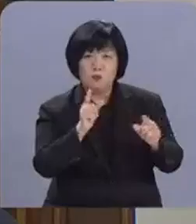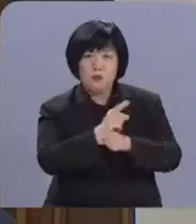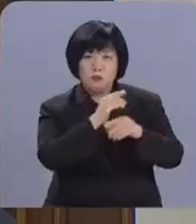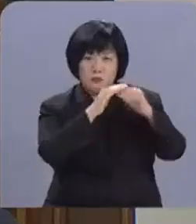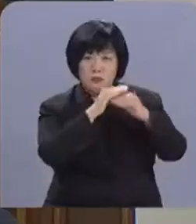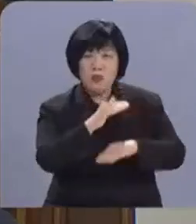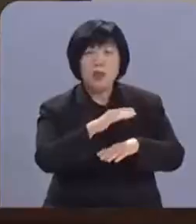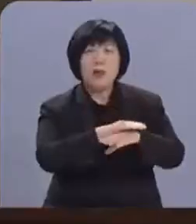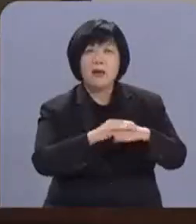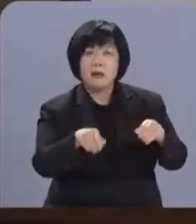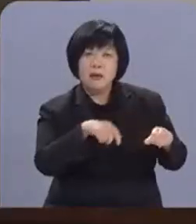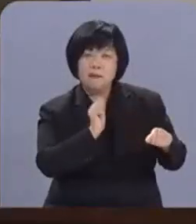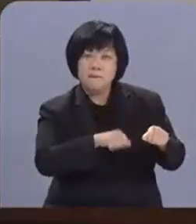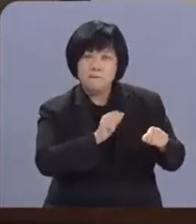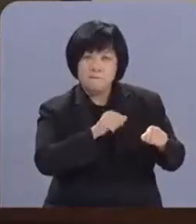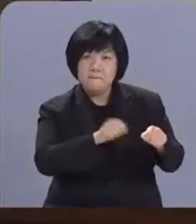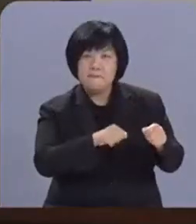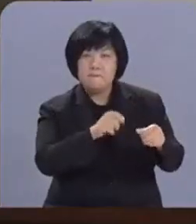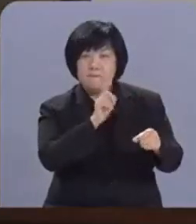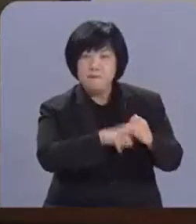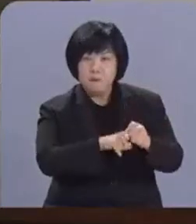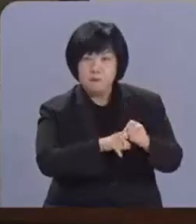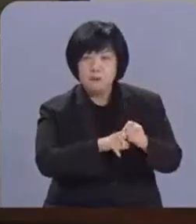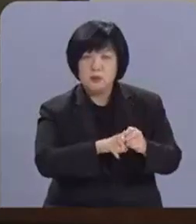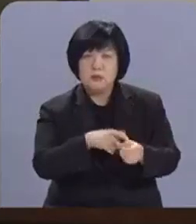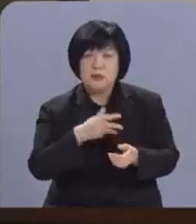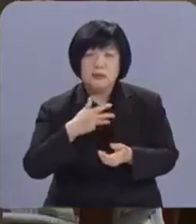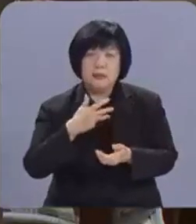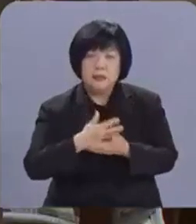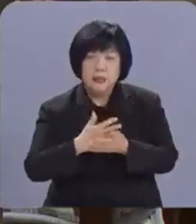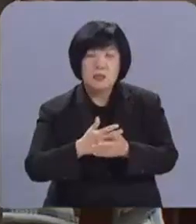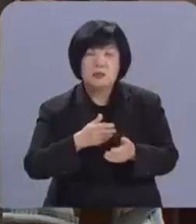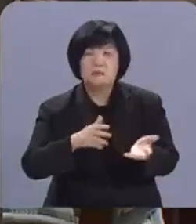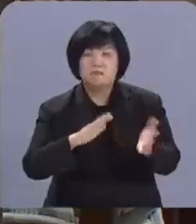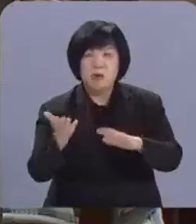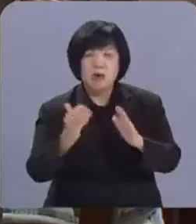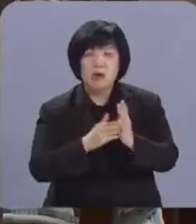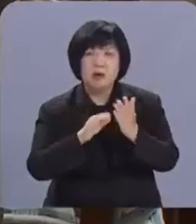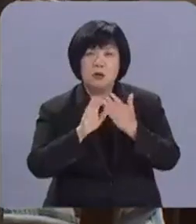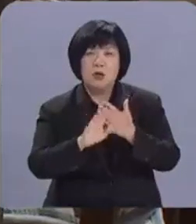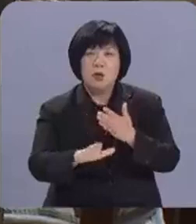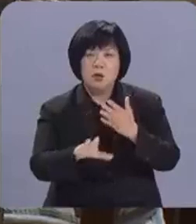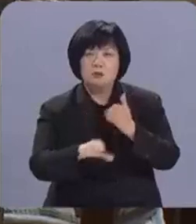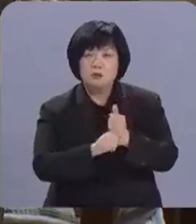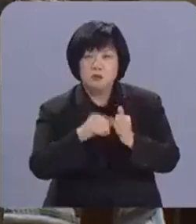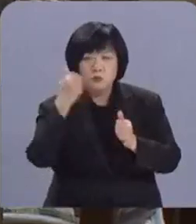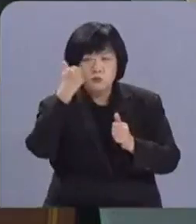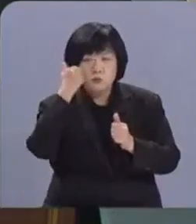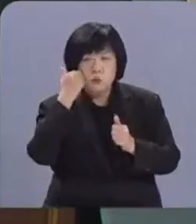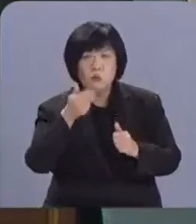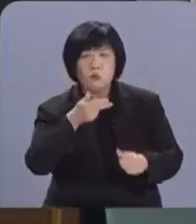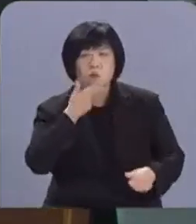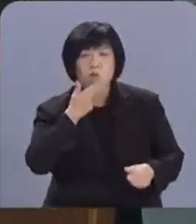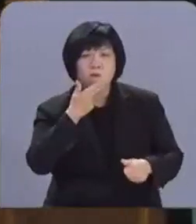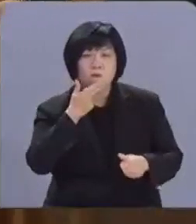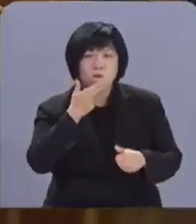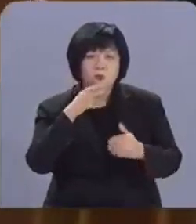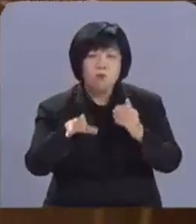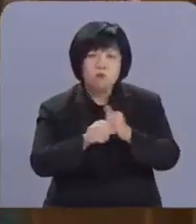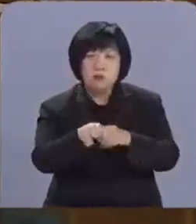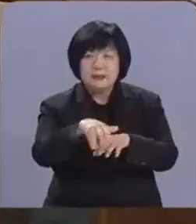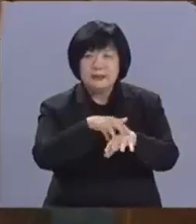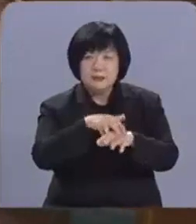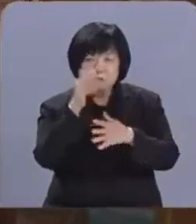처리하기 위해서입니다. 이 조례안은 이태원 참사를 계기로 주최자가 없거나 주관단체가 불분명한 자발적인